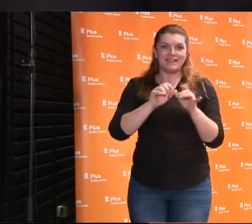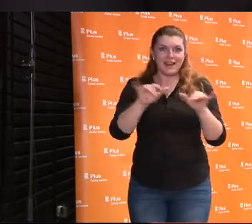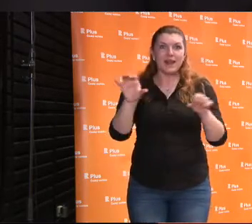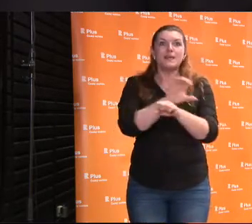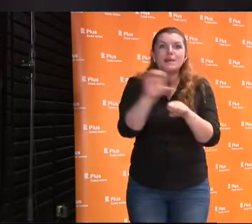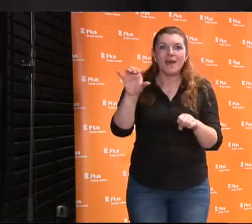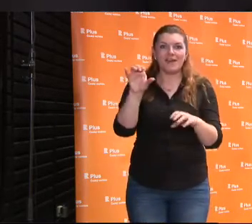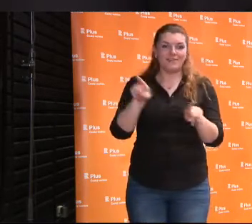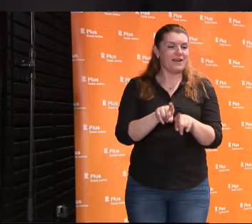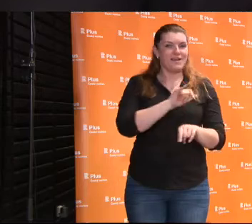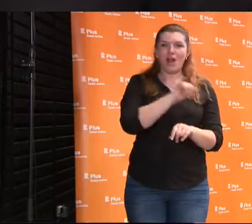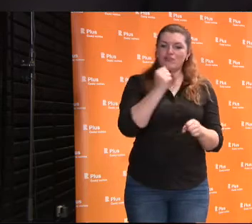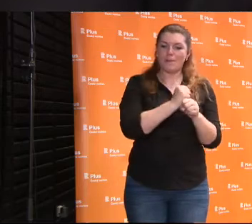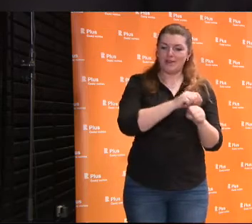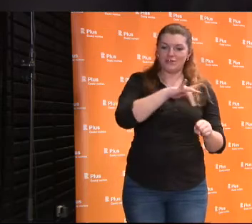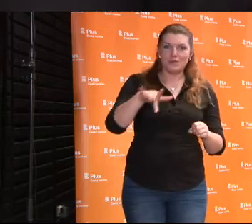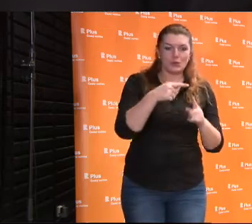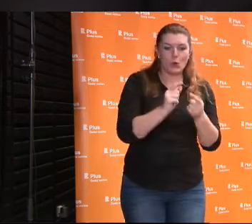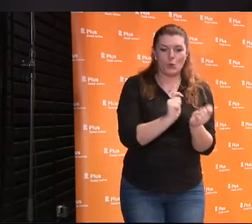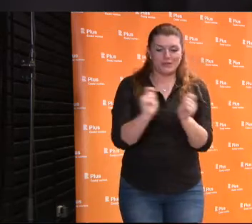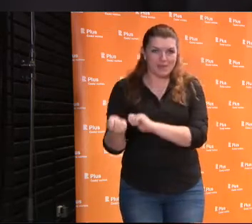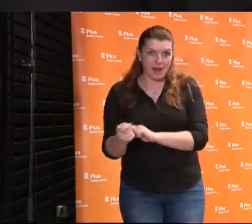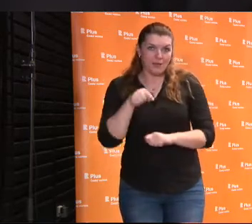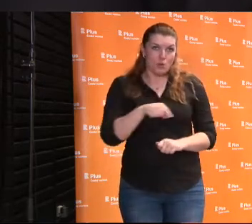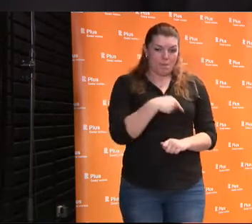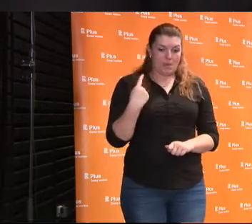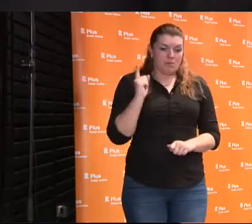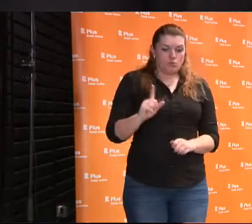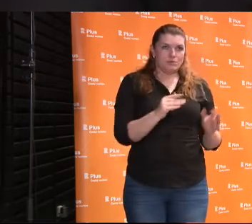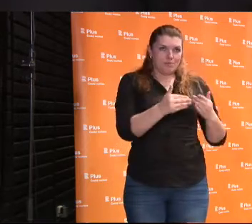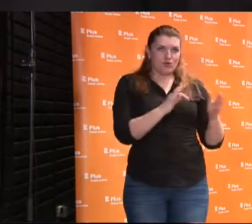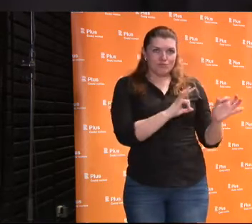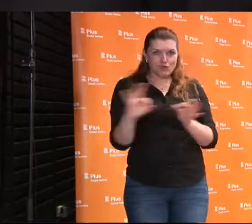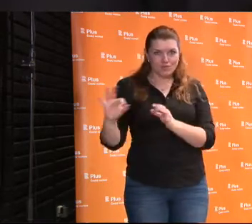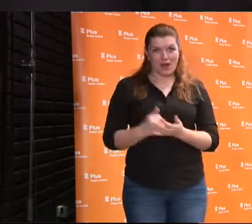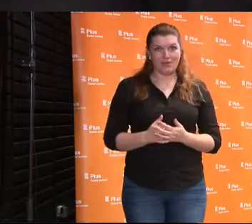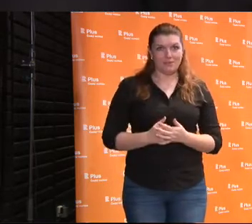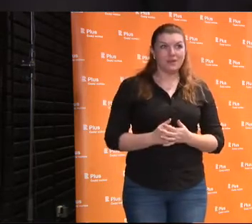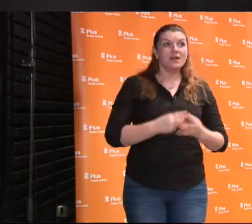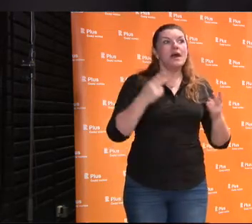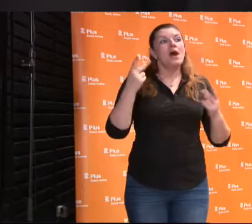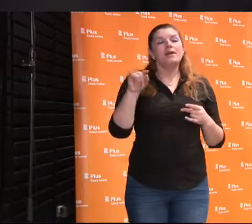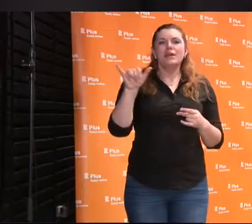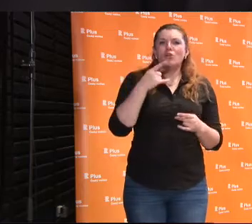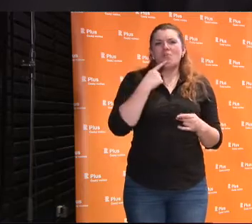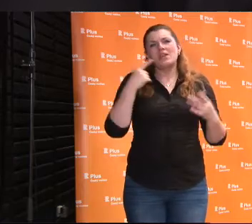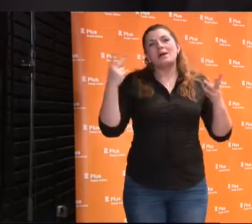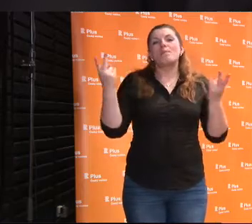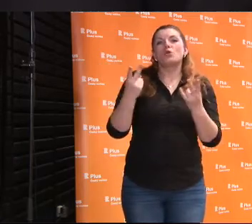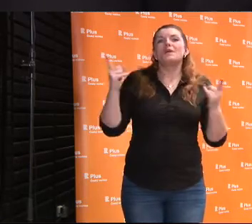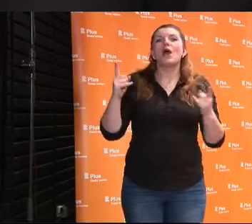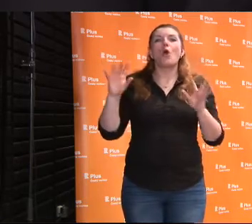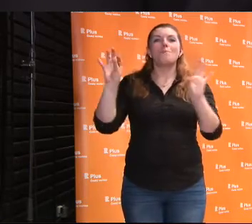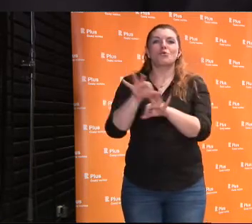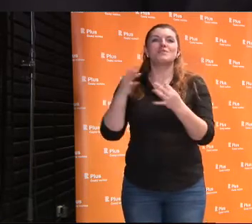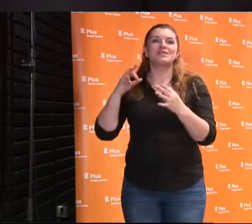všech těch technologií. A na to my se musíme připravit. A paralela s průmyslovou revolucí, tam vlastně jsme,